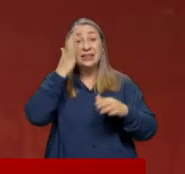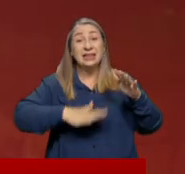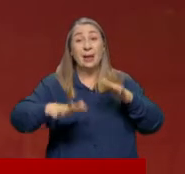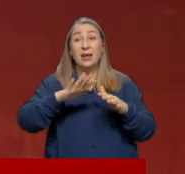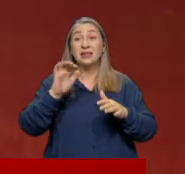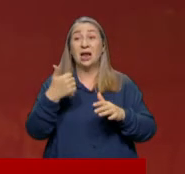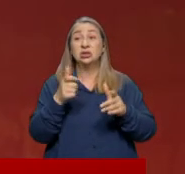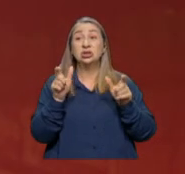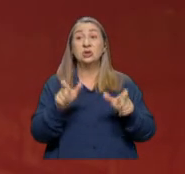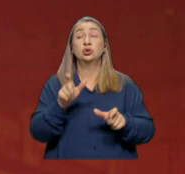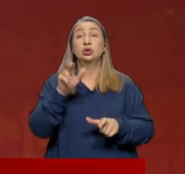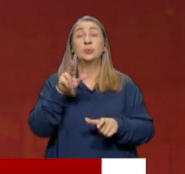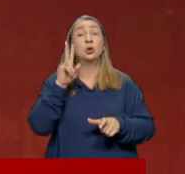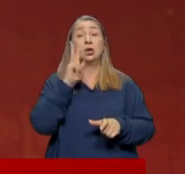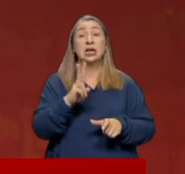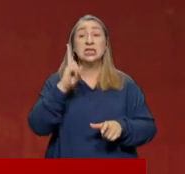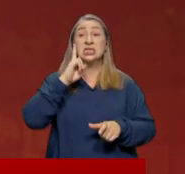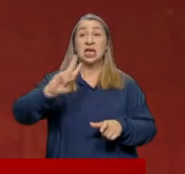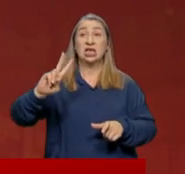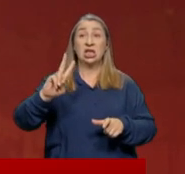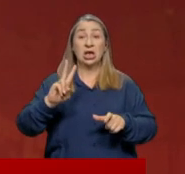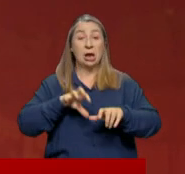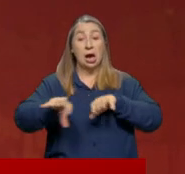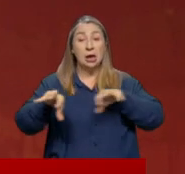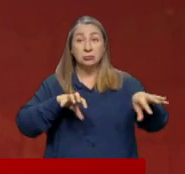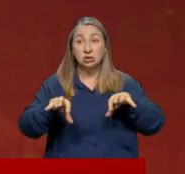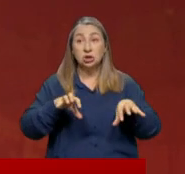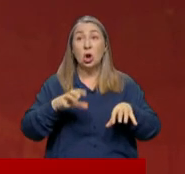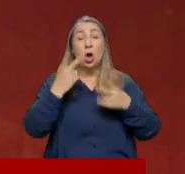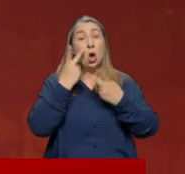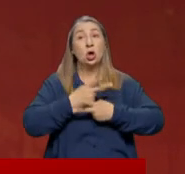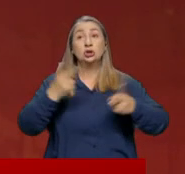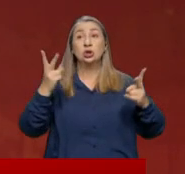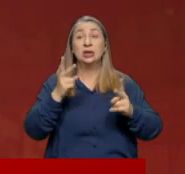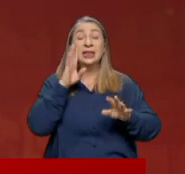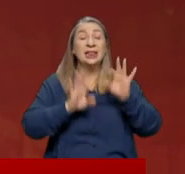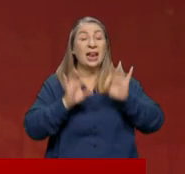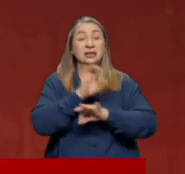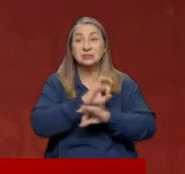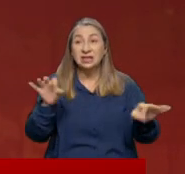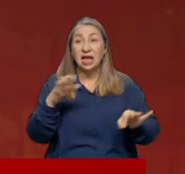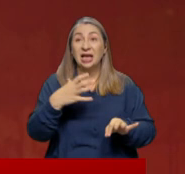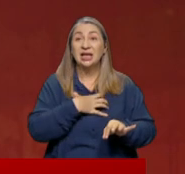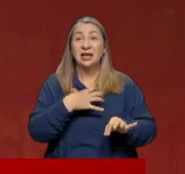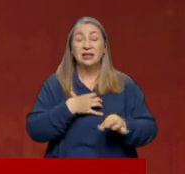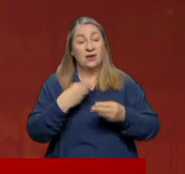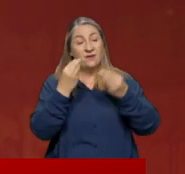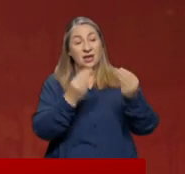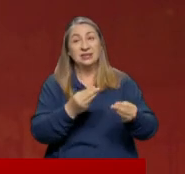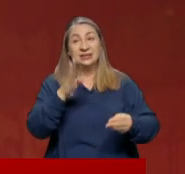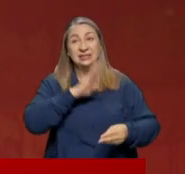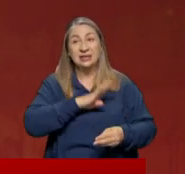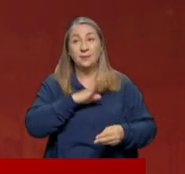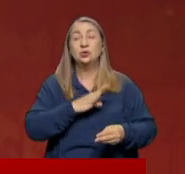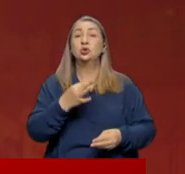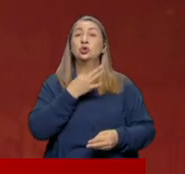değerlerini savunuyor Muş gibi görünerek zenginliği kayırmacılığı özgürlüğü denetim sizi kendisine Bahçeden